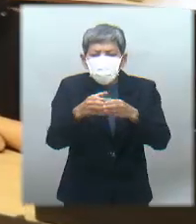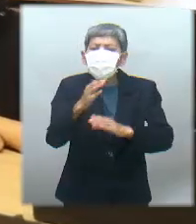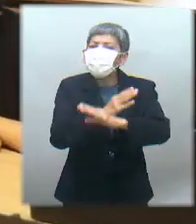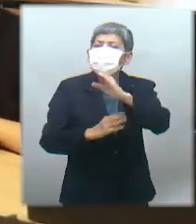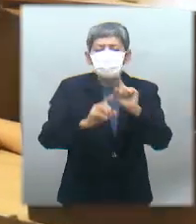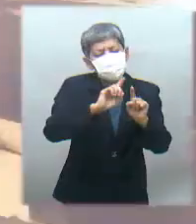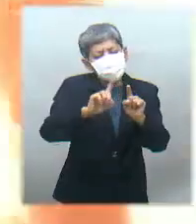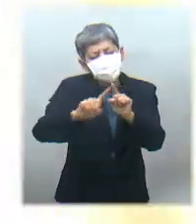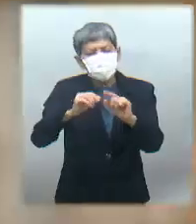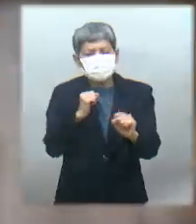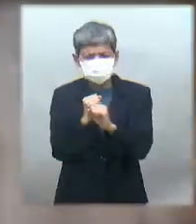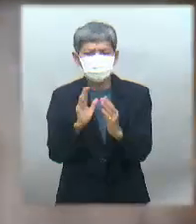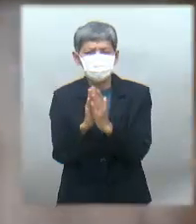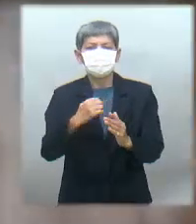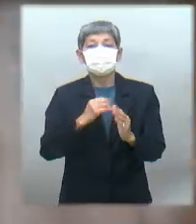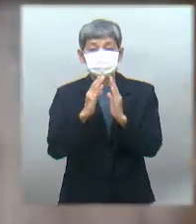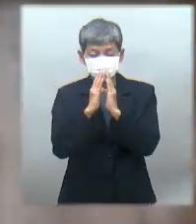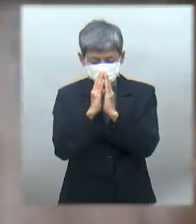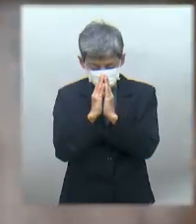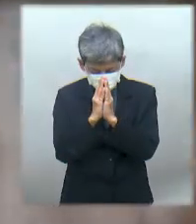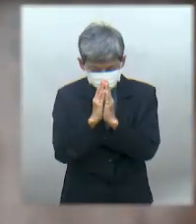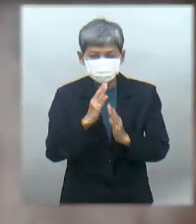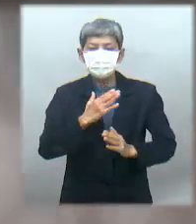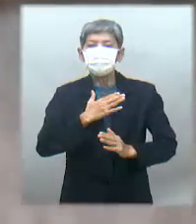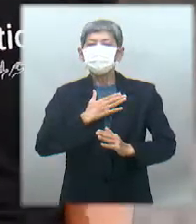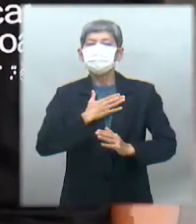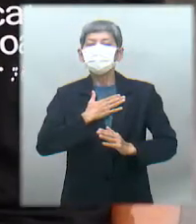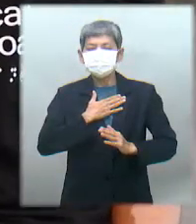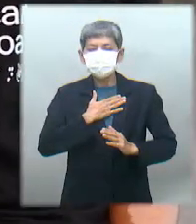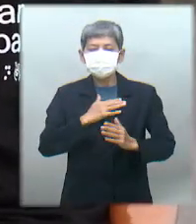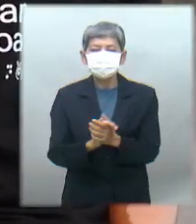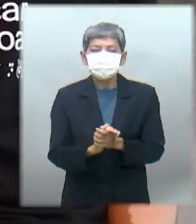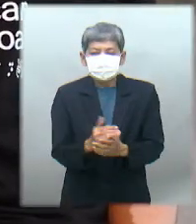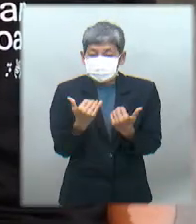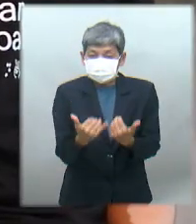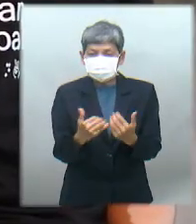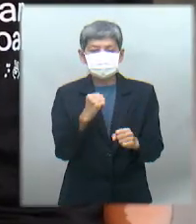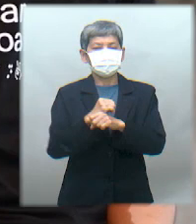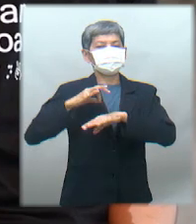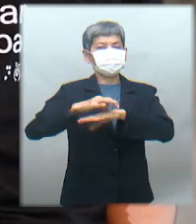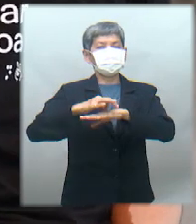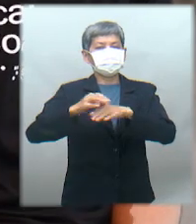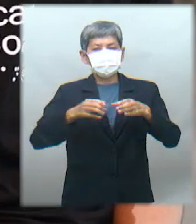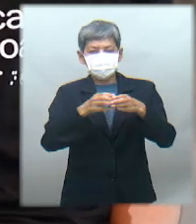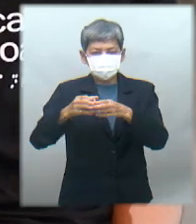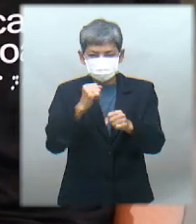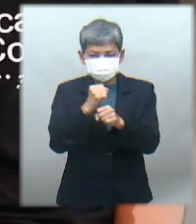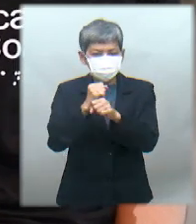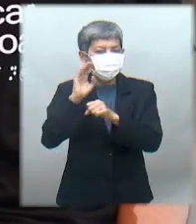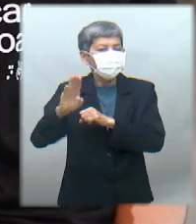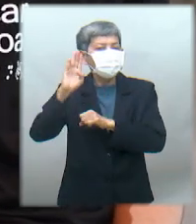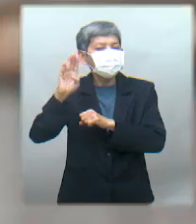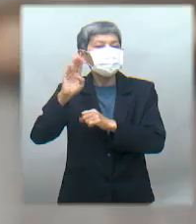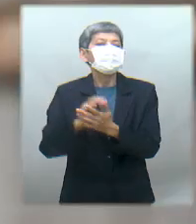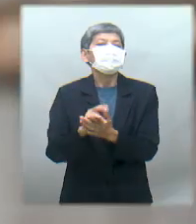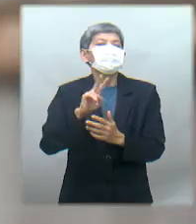การใแต่ละประเภทสสดีครั ชื่อ Bon นะครัผม นัธพัฒธวีการครับสตวันนี้อยู่ในตำแหน่งทีม People Teamของเบอสั Walken